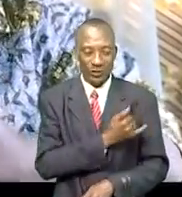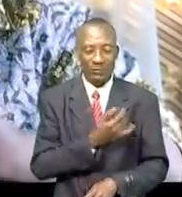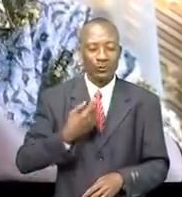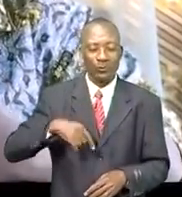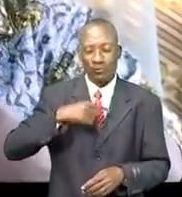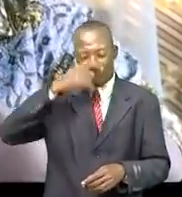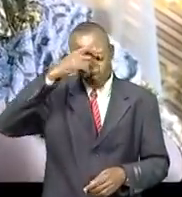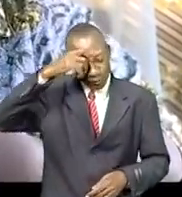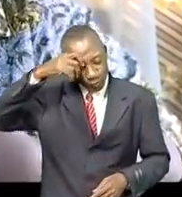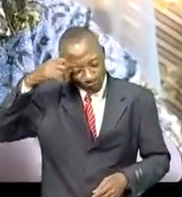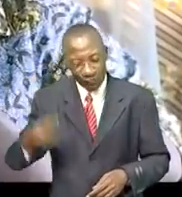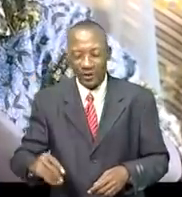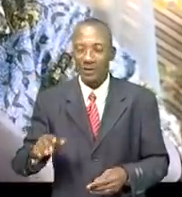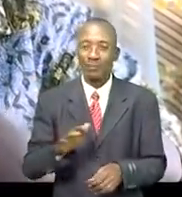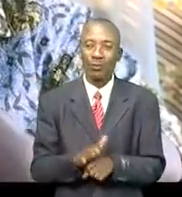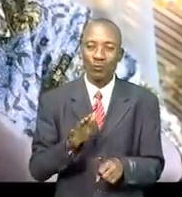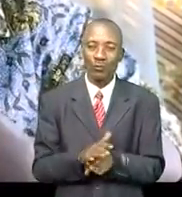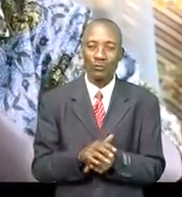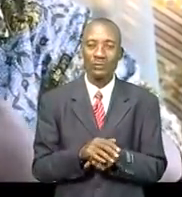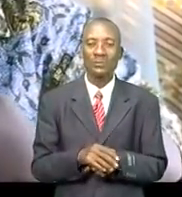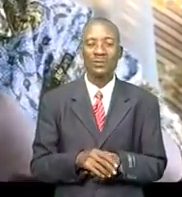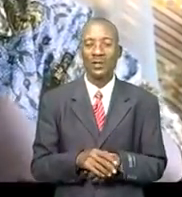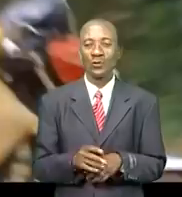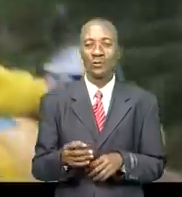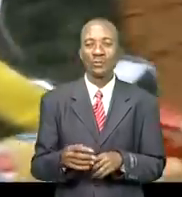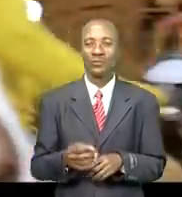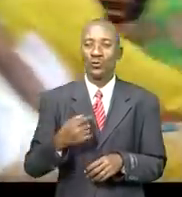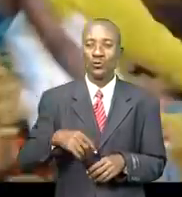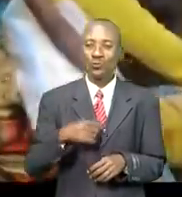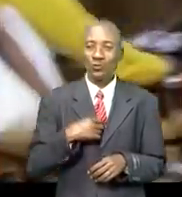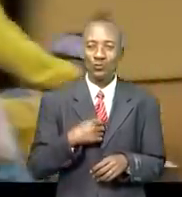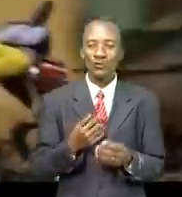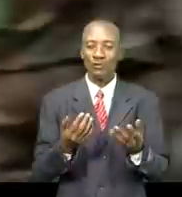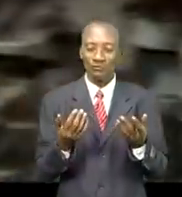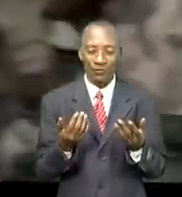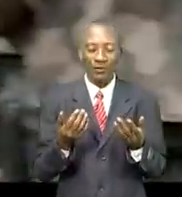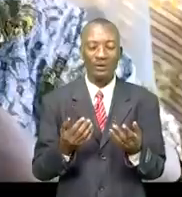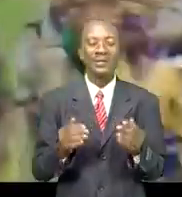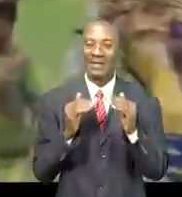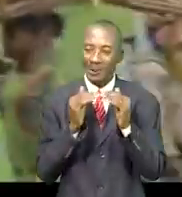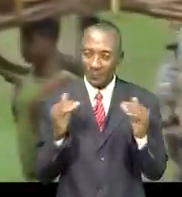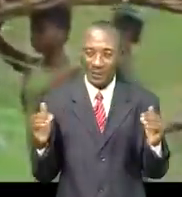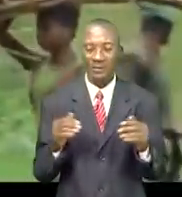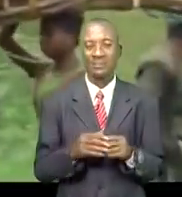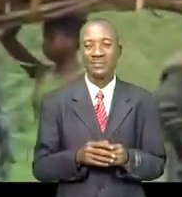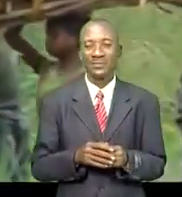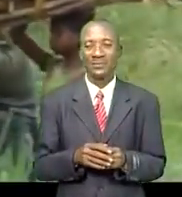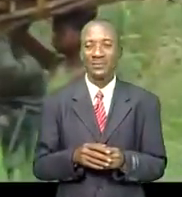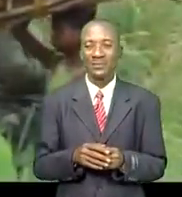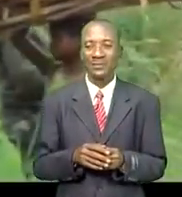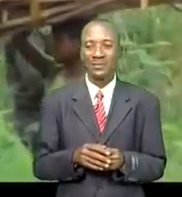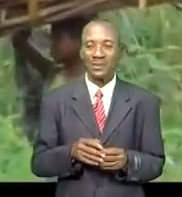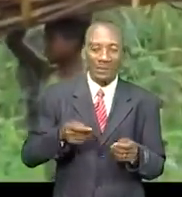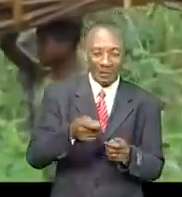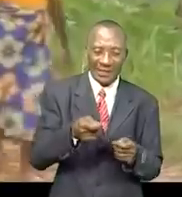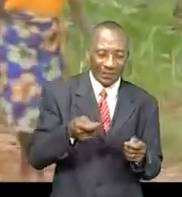soit la fin de ce genre de souffrances, de guerres, la fin des massacres. Parce que ce qui se passe en